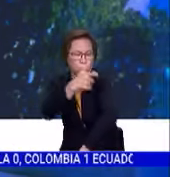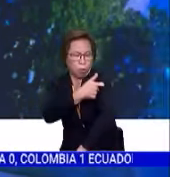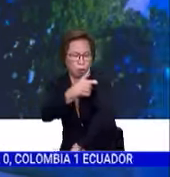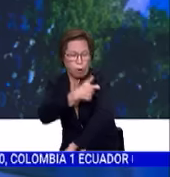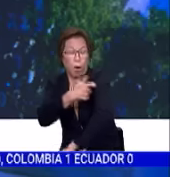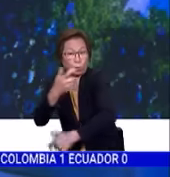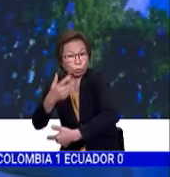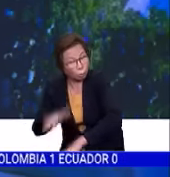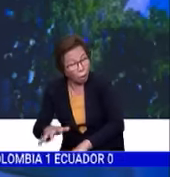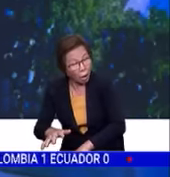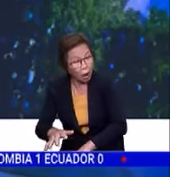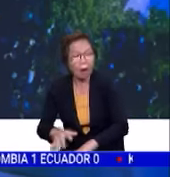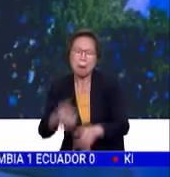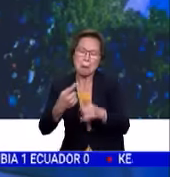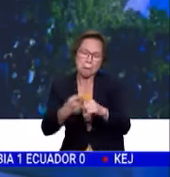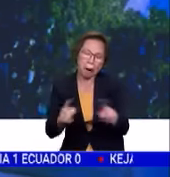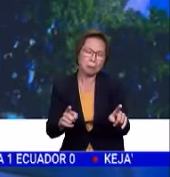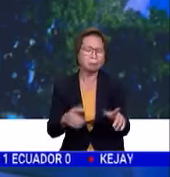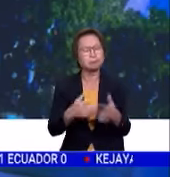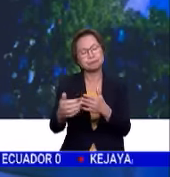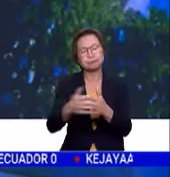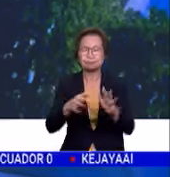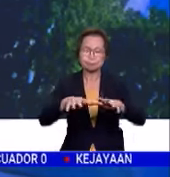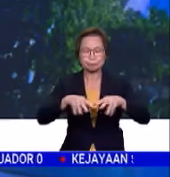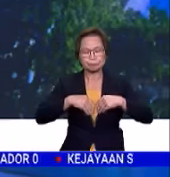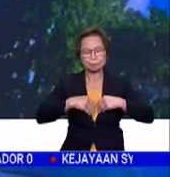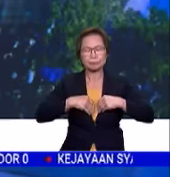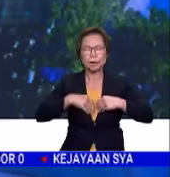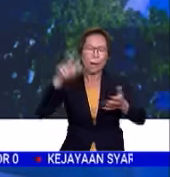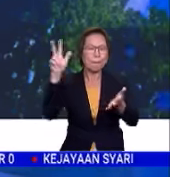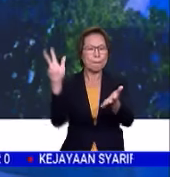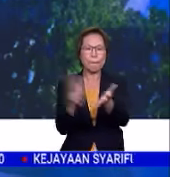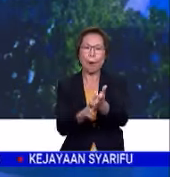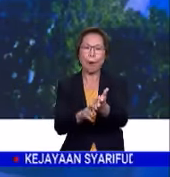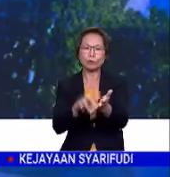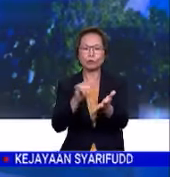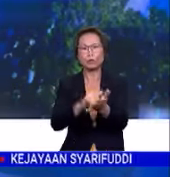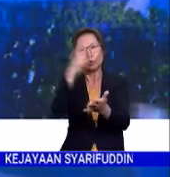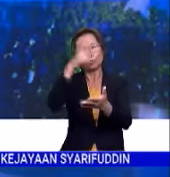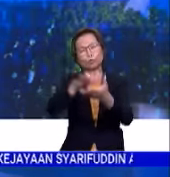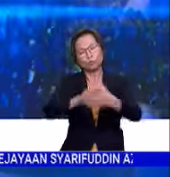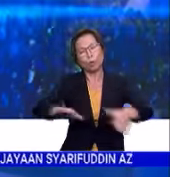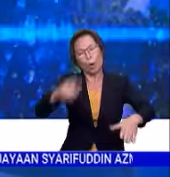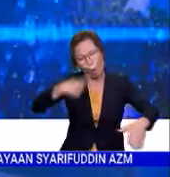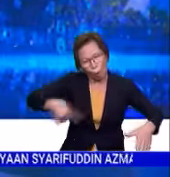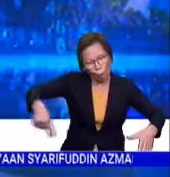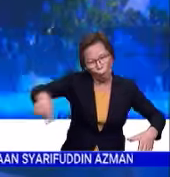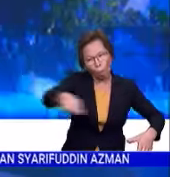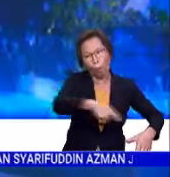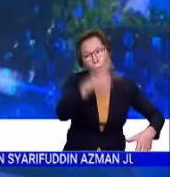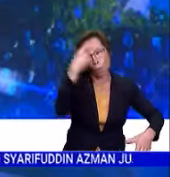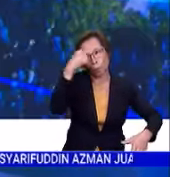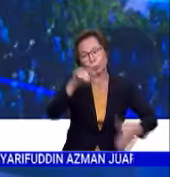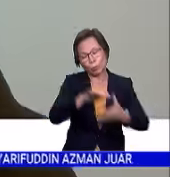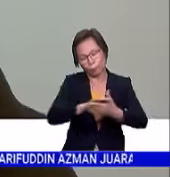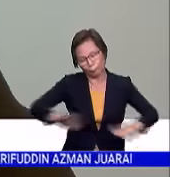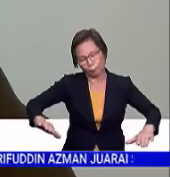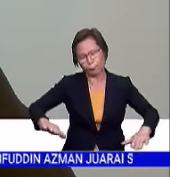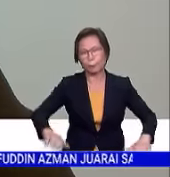vaksin COVID-19, namun mereka redha dengan keputusan tersebut demi keselamatan semua pihak.